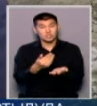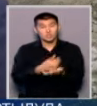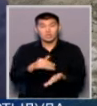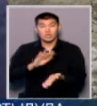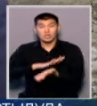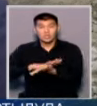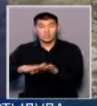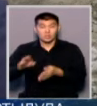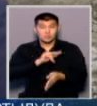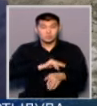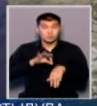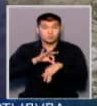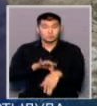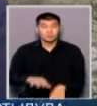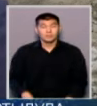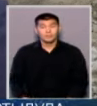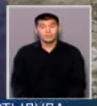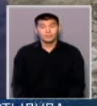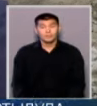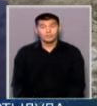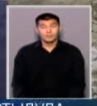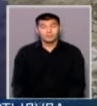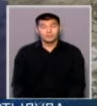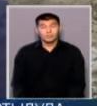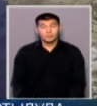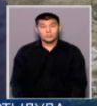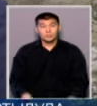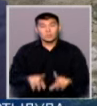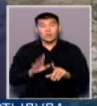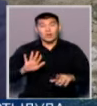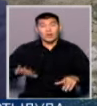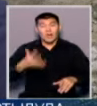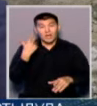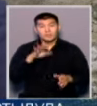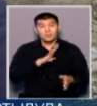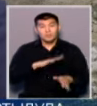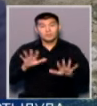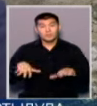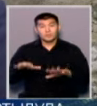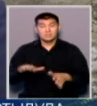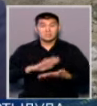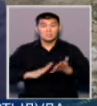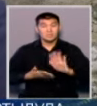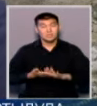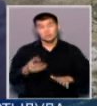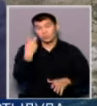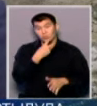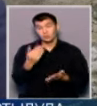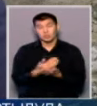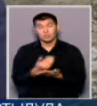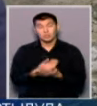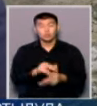тазартып қоқыс шығарылды. Мердігер анықталғаннан кейін қаланың орындары келісілген мерзімге